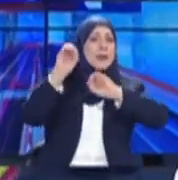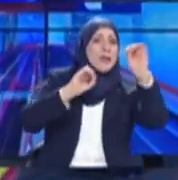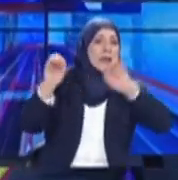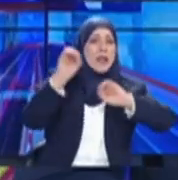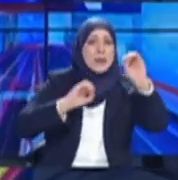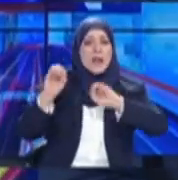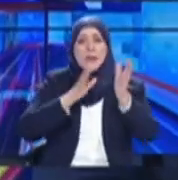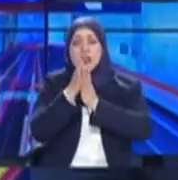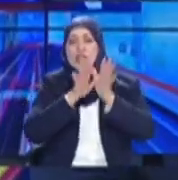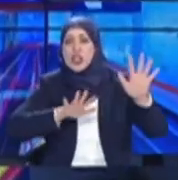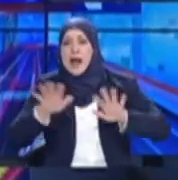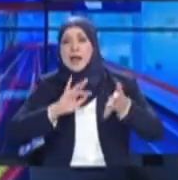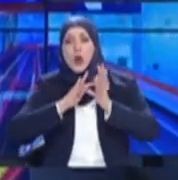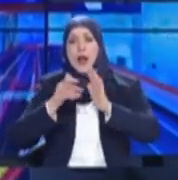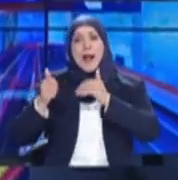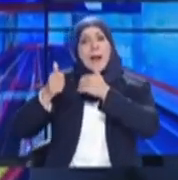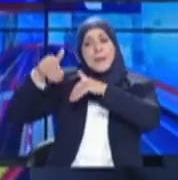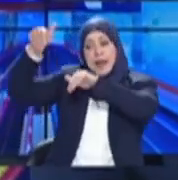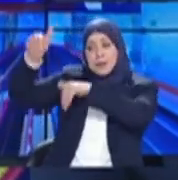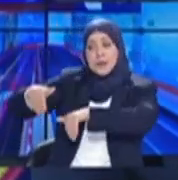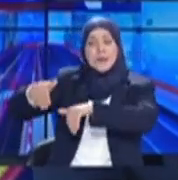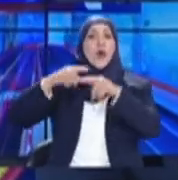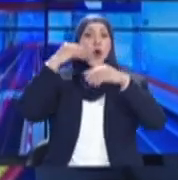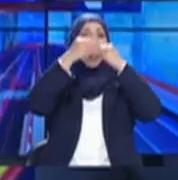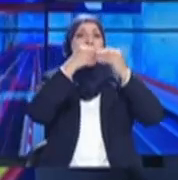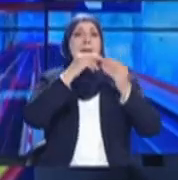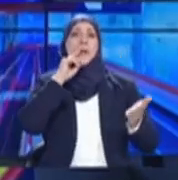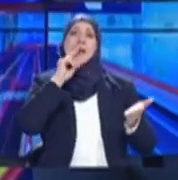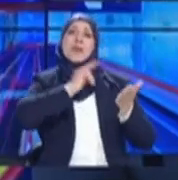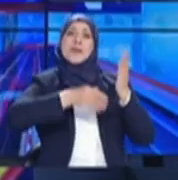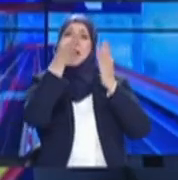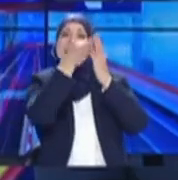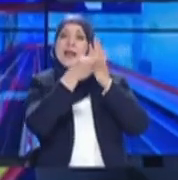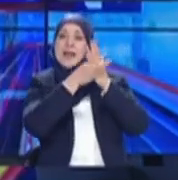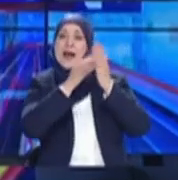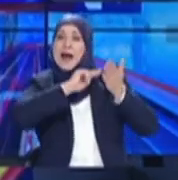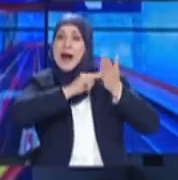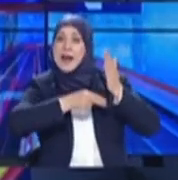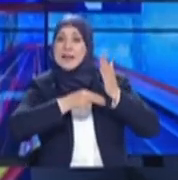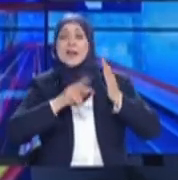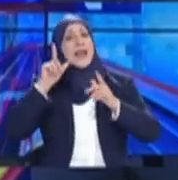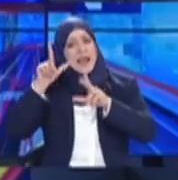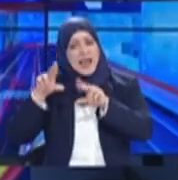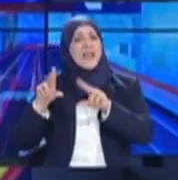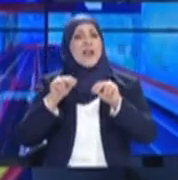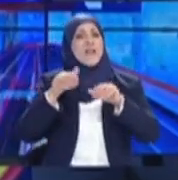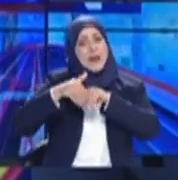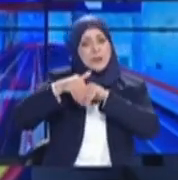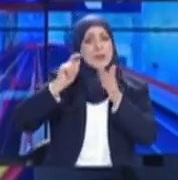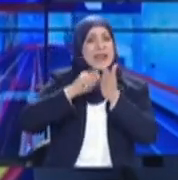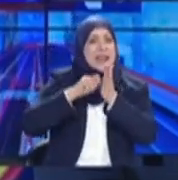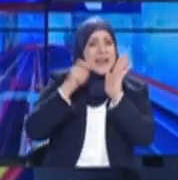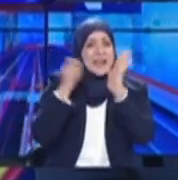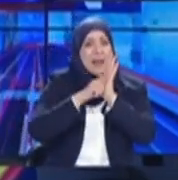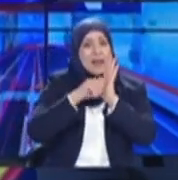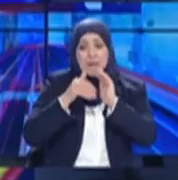بعيد على الاخر مراسم عقود القران احنا هم كيف كيف انه من اجل واقود القران اذا كان اه وفي